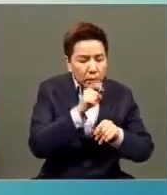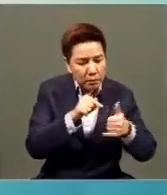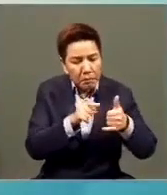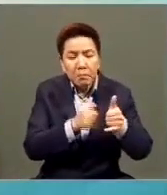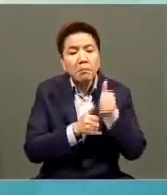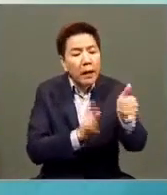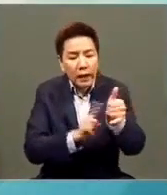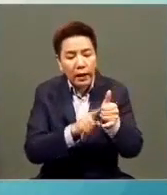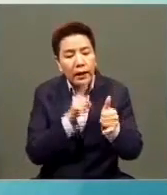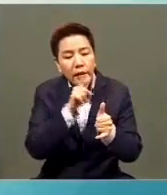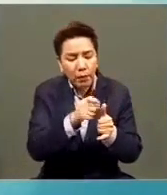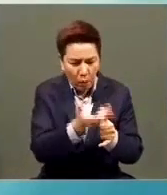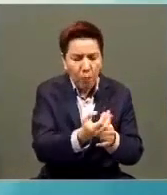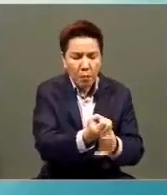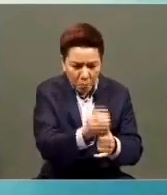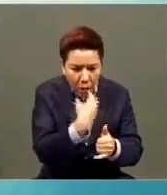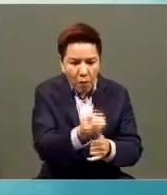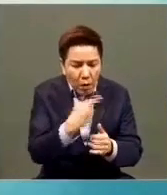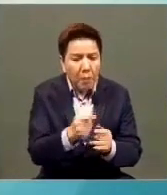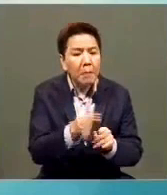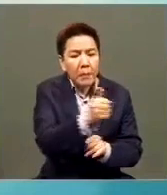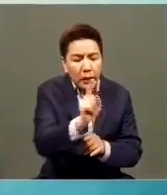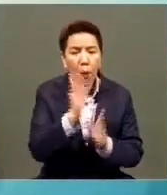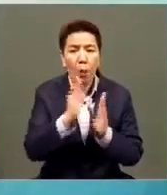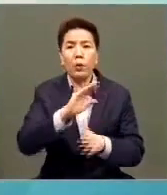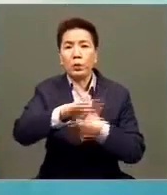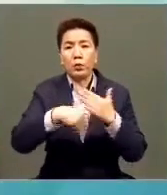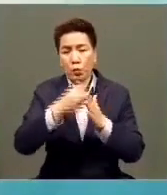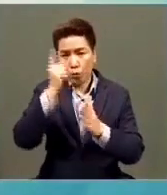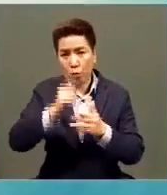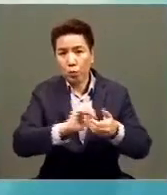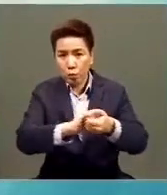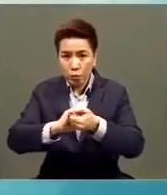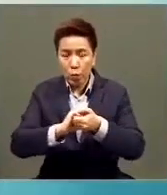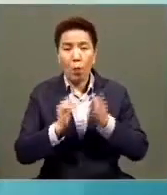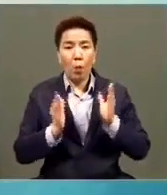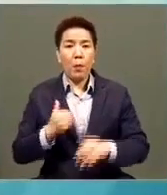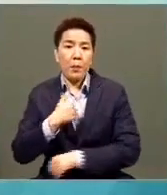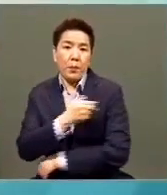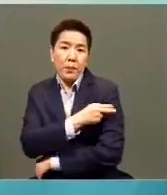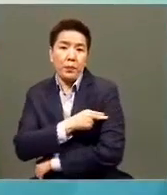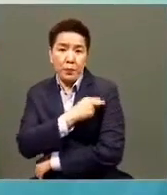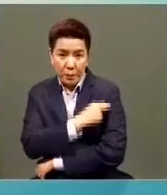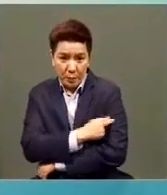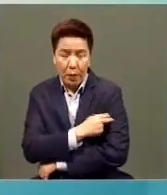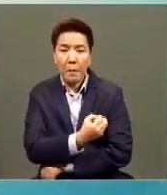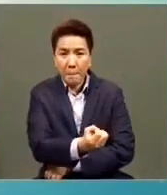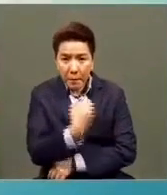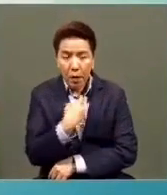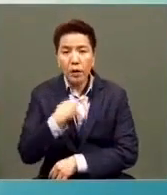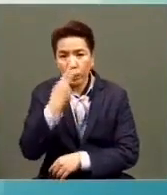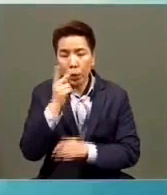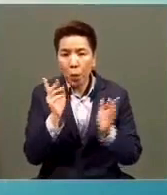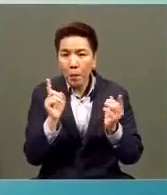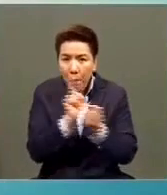โรคนะคะขอความร่วมมือค่ะให้ทุกท่านนะคะร่วมมือกับ บุคลากรทุกท่านแล้วก็จะได้ตัวเลขเหล่